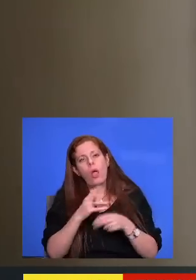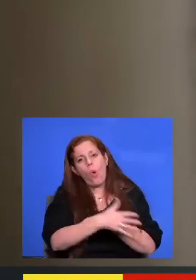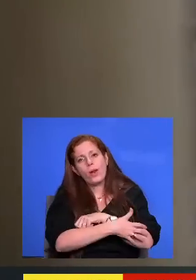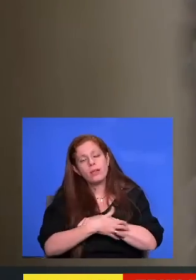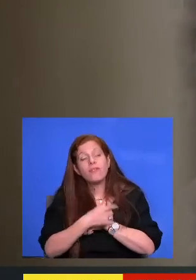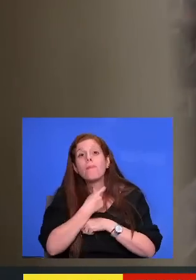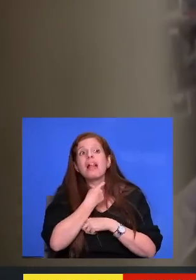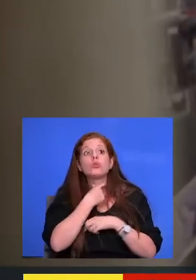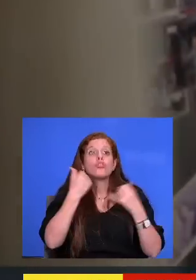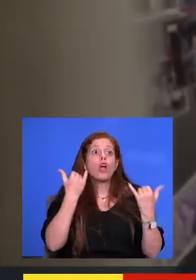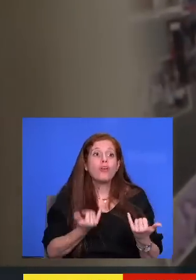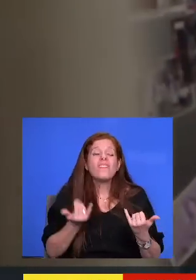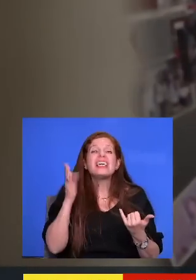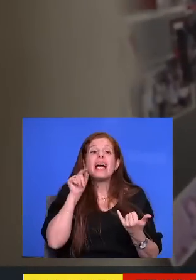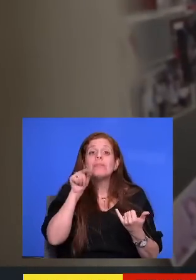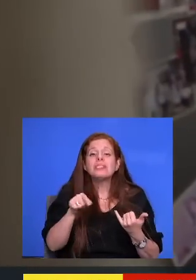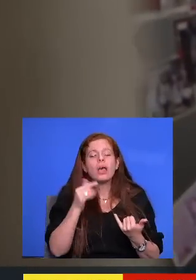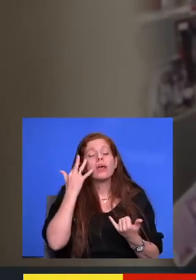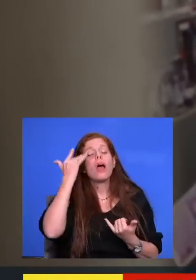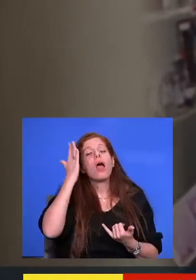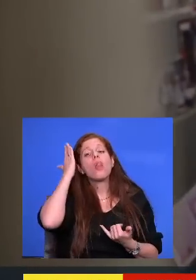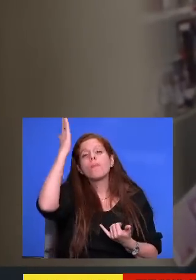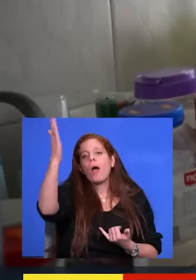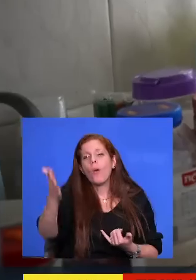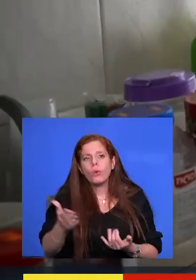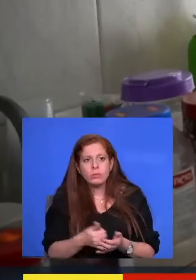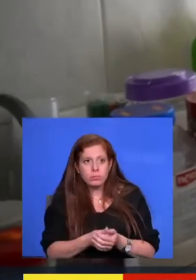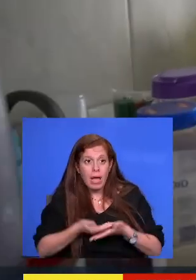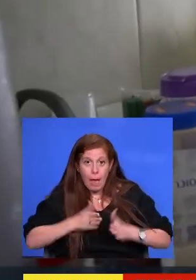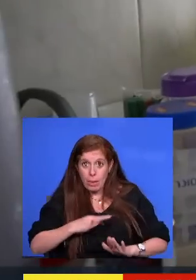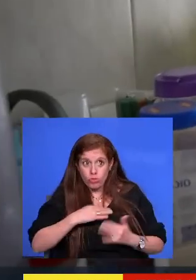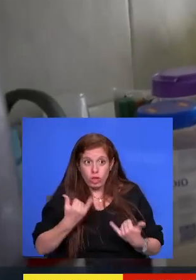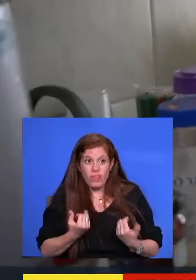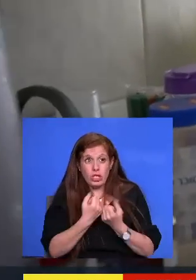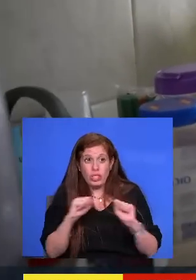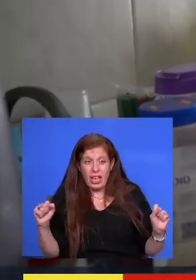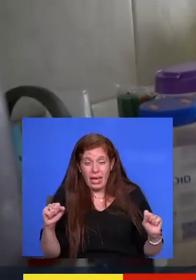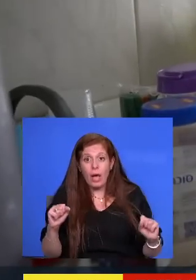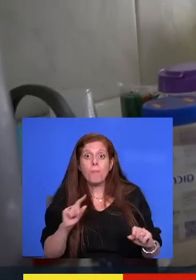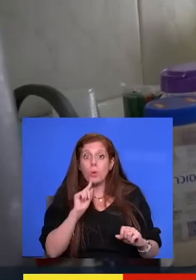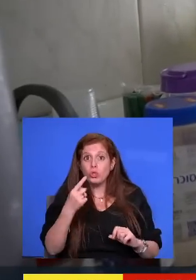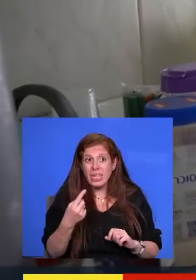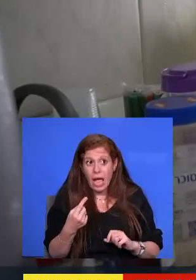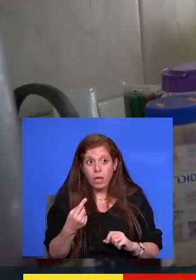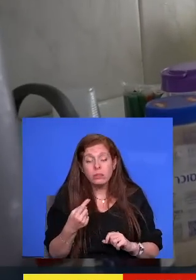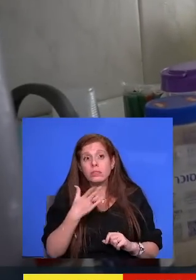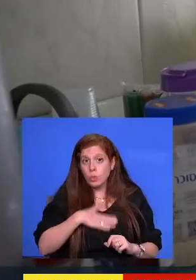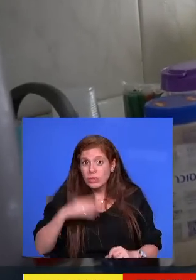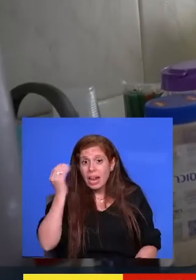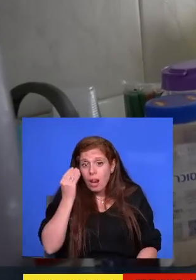לעשות שעכשיו גם זה יהפוך חלום רחוק. תראה, הבת שלי עכשיו תשתחרר בנדר, עוד שנה היא רוצה